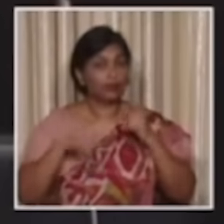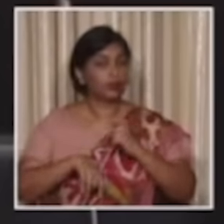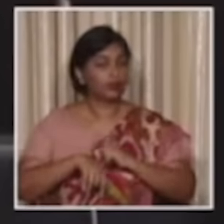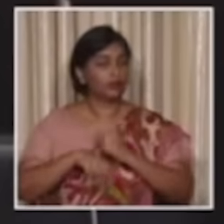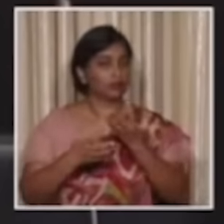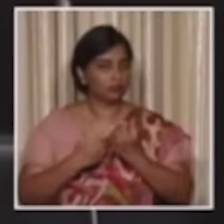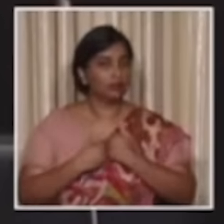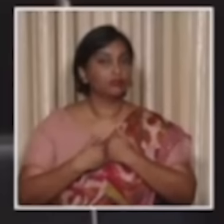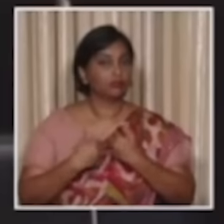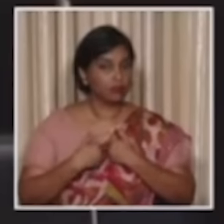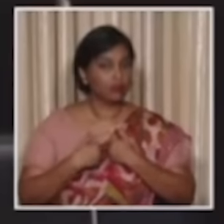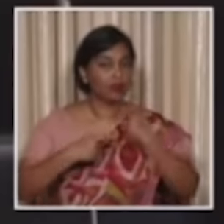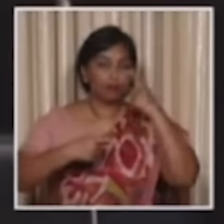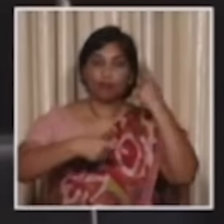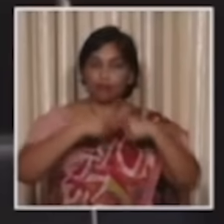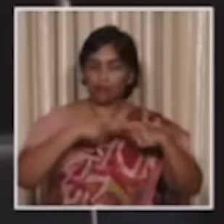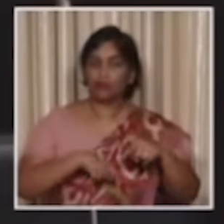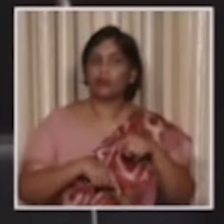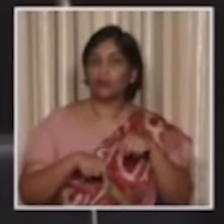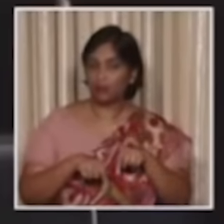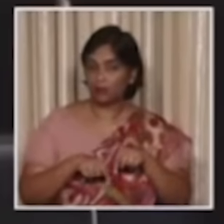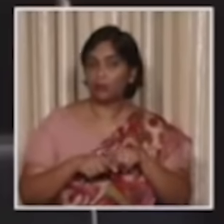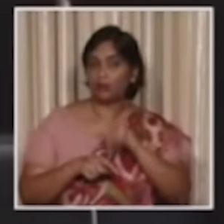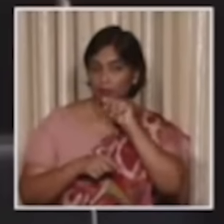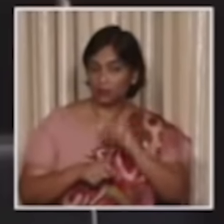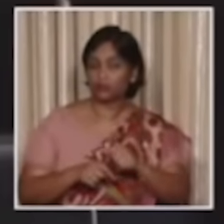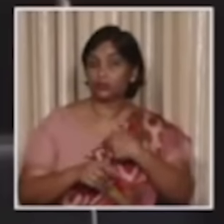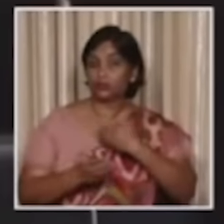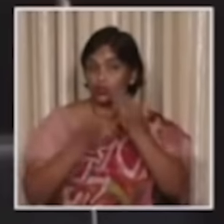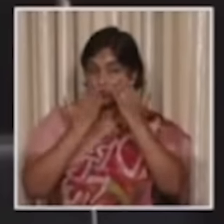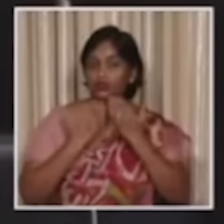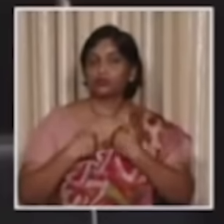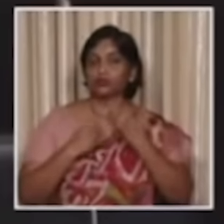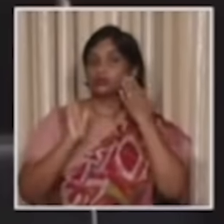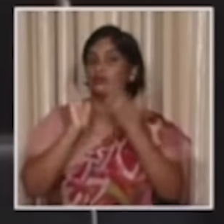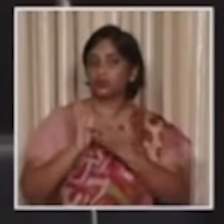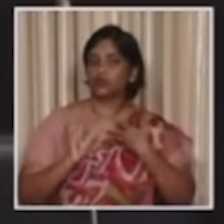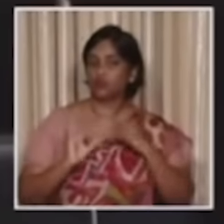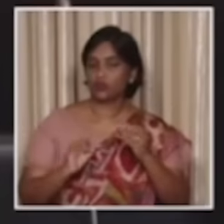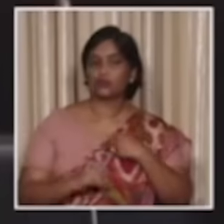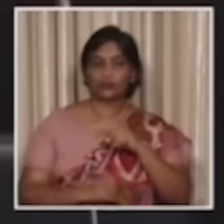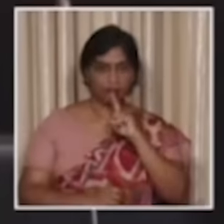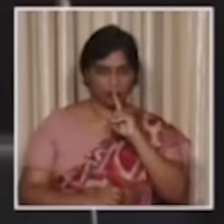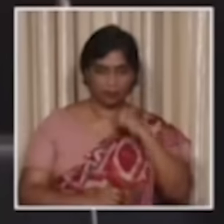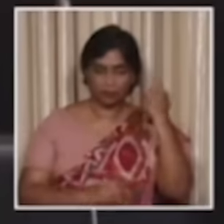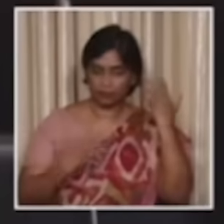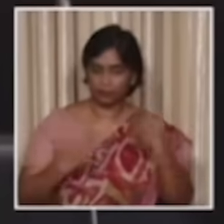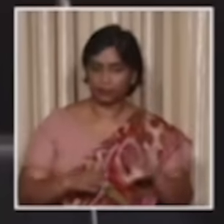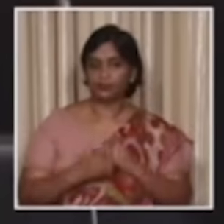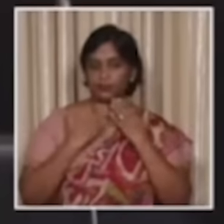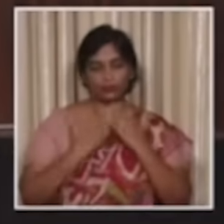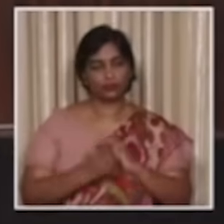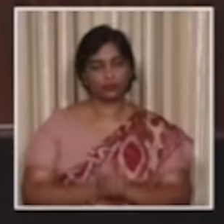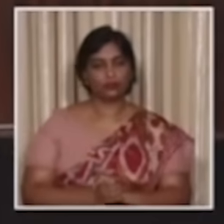කාලයක් අරගෙන මම මේ කාරණාව පිළිබඳව ඉතාම සාක්ෂි සහිතව ඔප්පු කරන්න මම සූදානම් කරනවා කියලා කියමින් මම සමු ගන්නවා. ස්තුතියි.